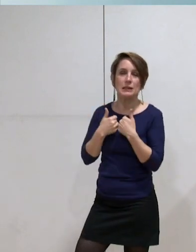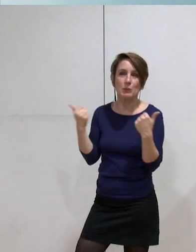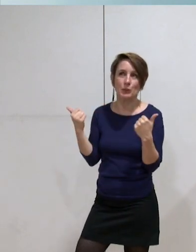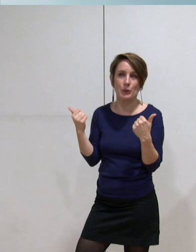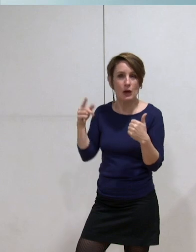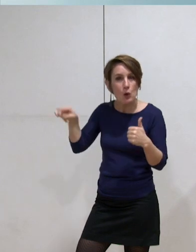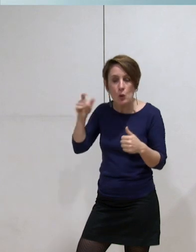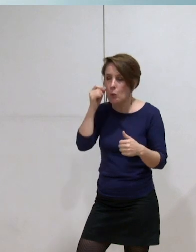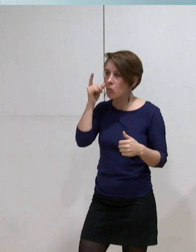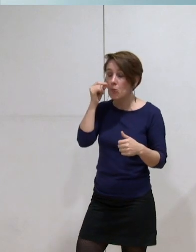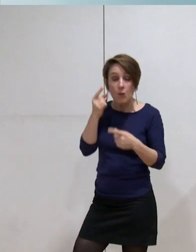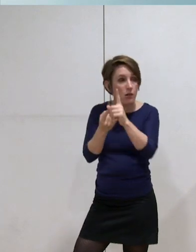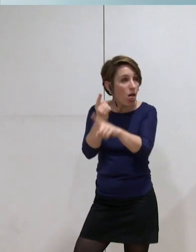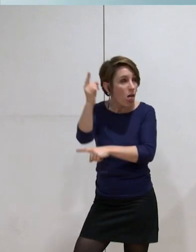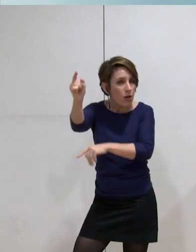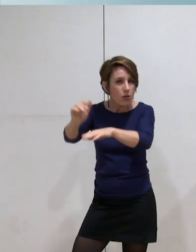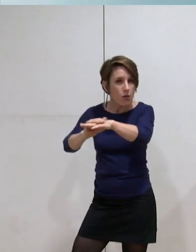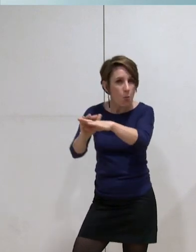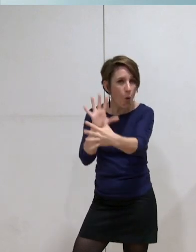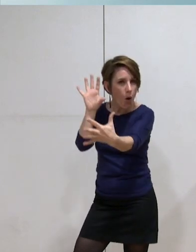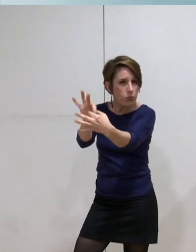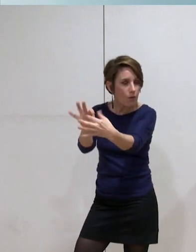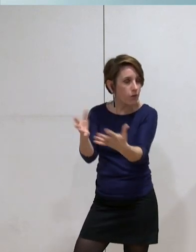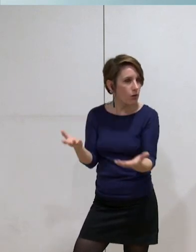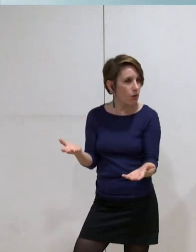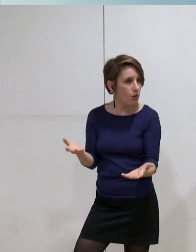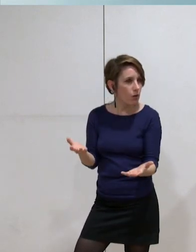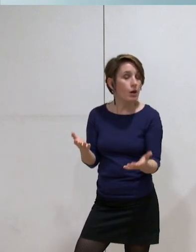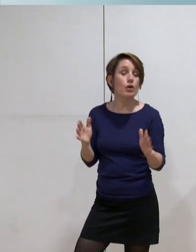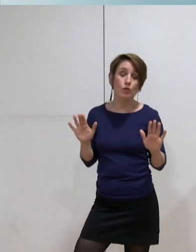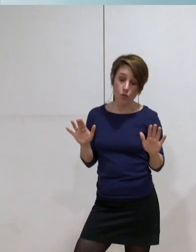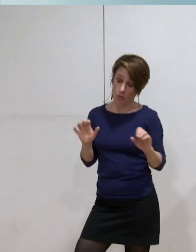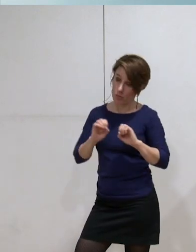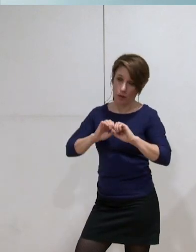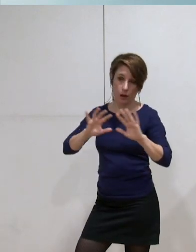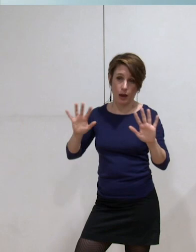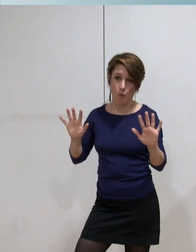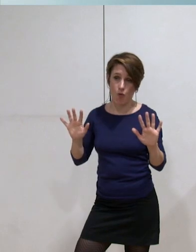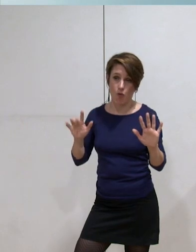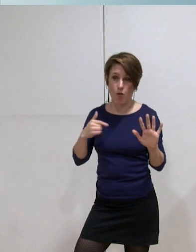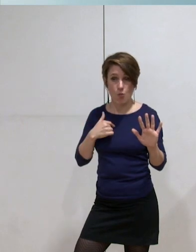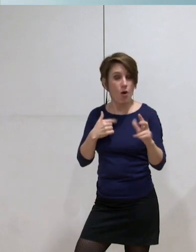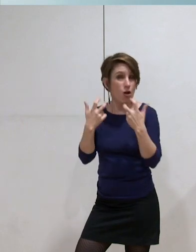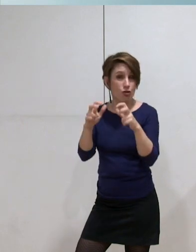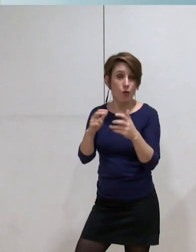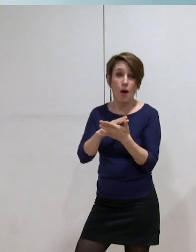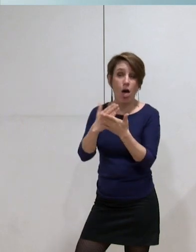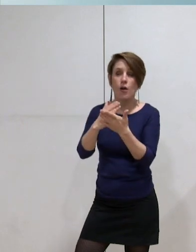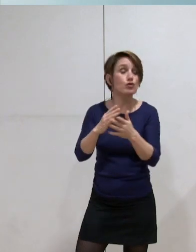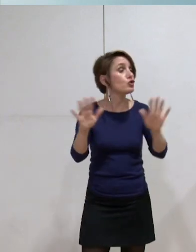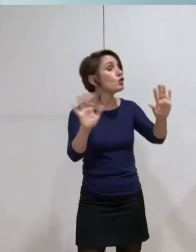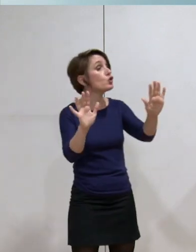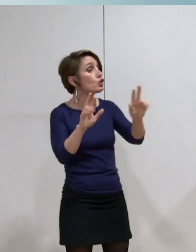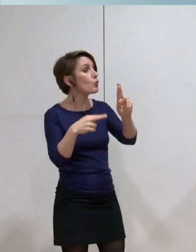que on passe par po donc voilà c'est après très clairement je je veux vraiment qu'il n'y ait aucune ambigué non mais